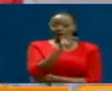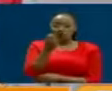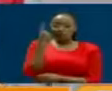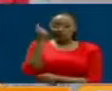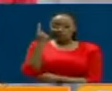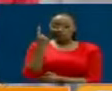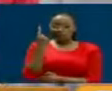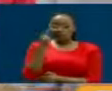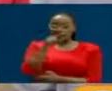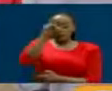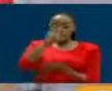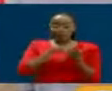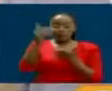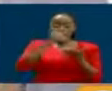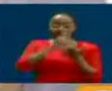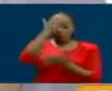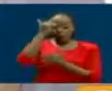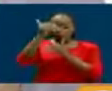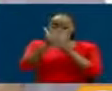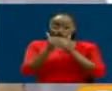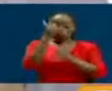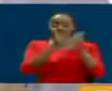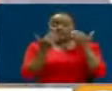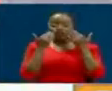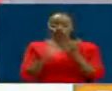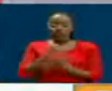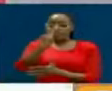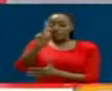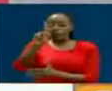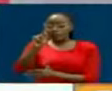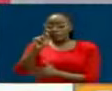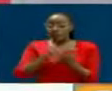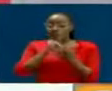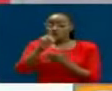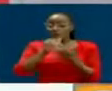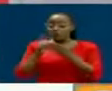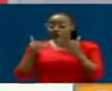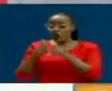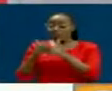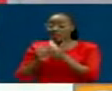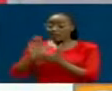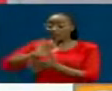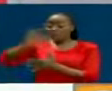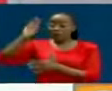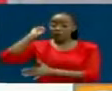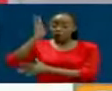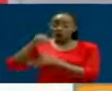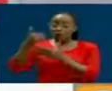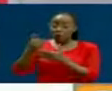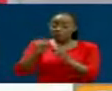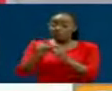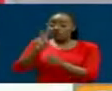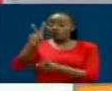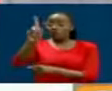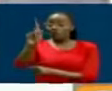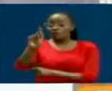we together? Will have to be paid again because it was almost complete. Second term, if you had paid earlier, it will be refunded to you or it will go into account for the second